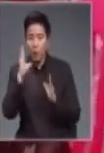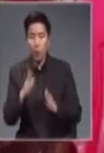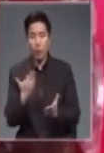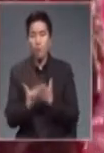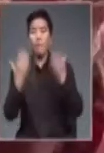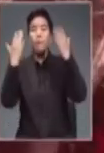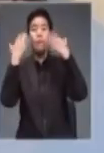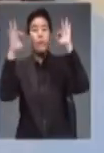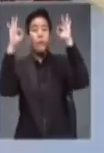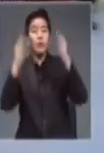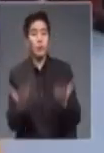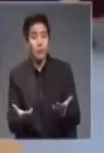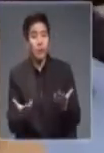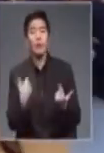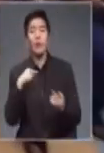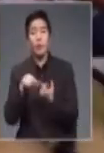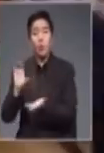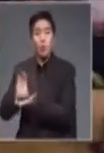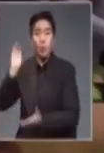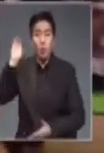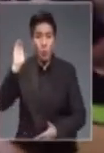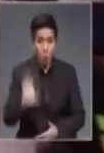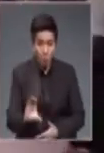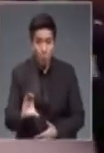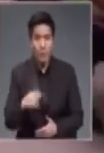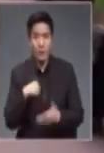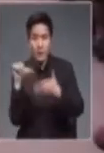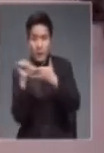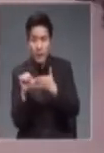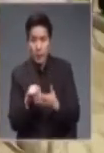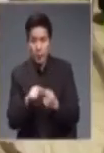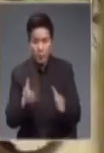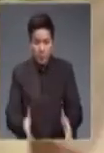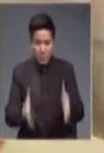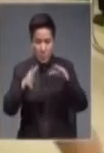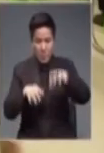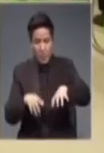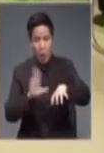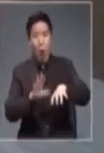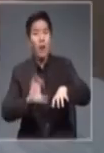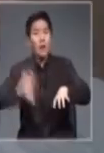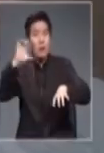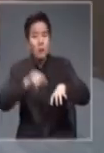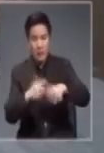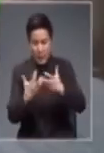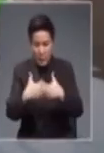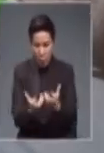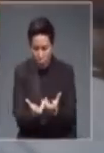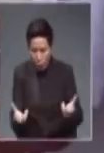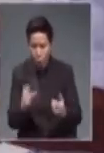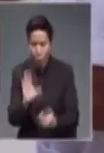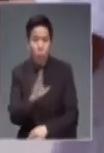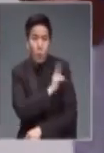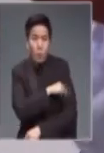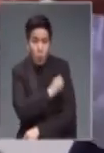พัฒนาอย่างยั่งยืนทำให้ไม่มีโอกาสที่จะลืมตาอ้าปากหรือยืนบนขาของตนเองได้ ก็อาจจะช่วยตัวเองไม่ได้สัก